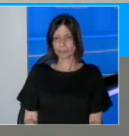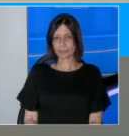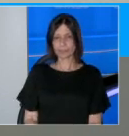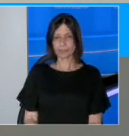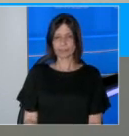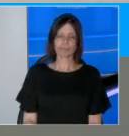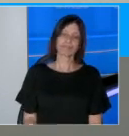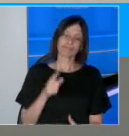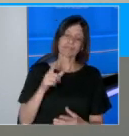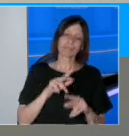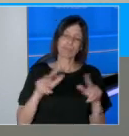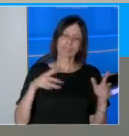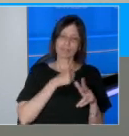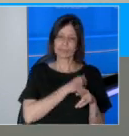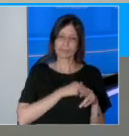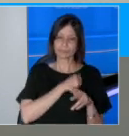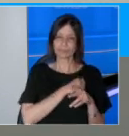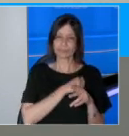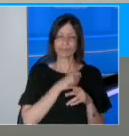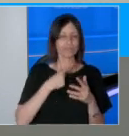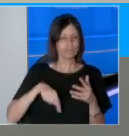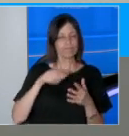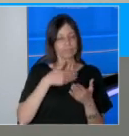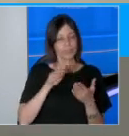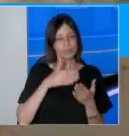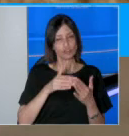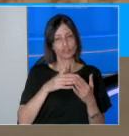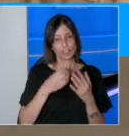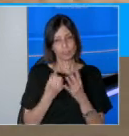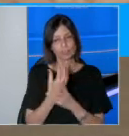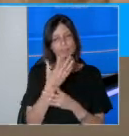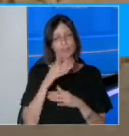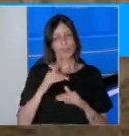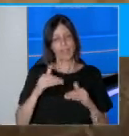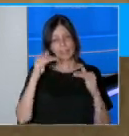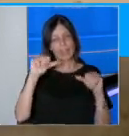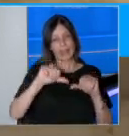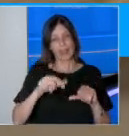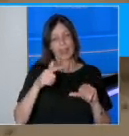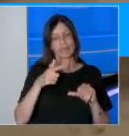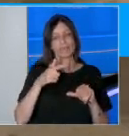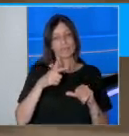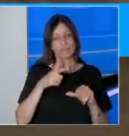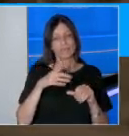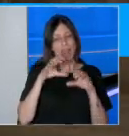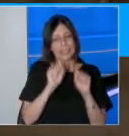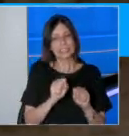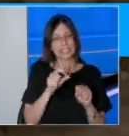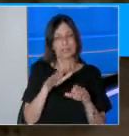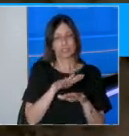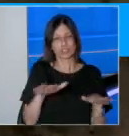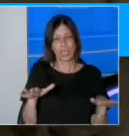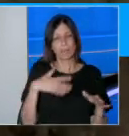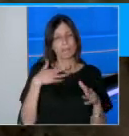זה המצב, לצערנו הרב. אנחנו אבל נמשיך לגדל ונמשיך לאחוז בשטחים עד הגדר. נקווה שגם נגיע